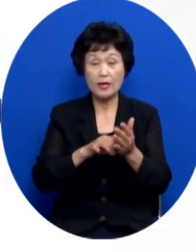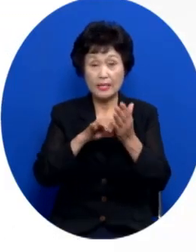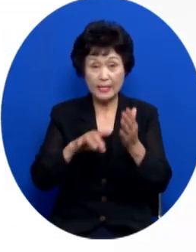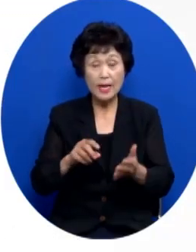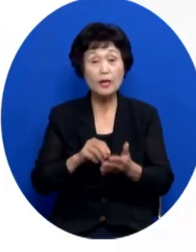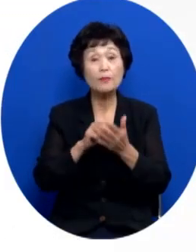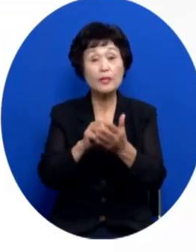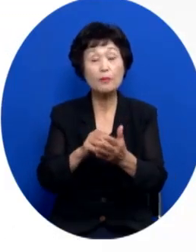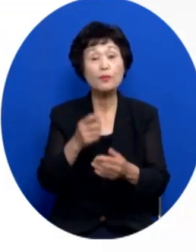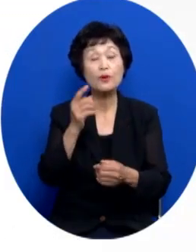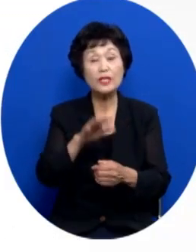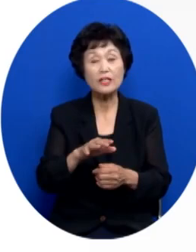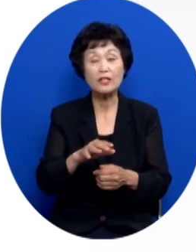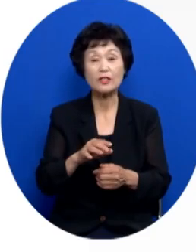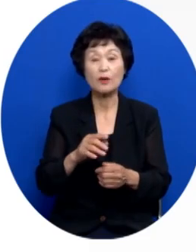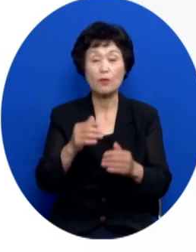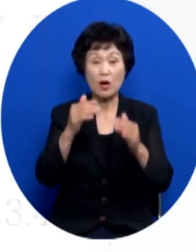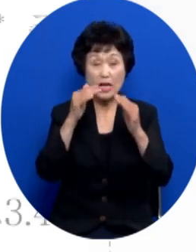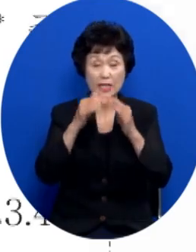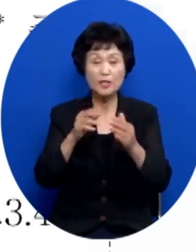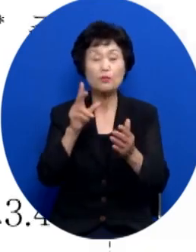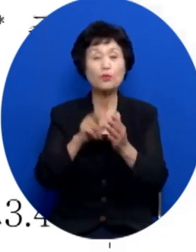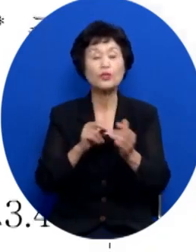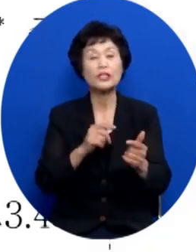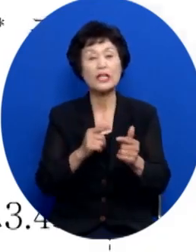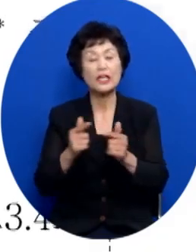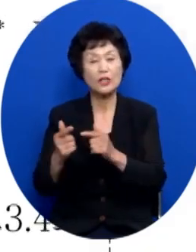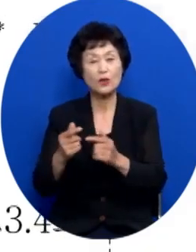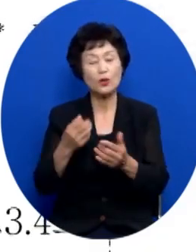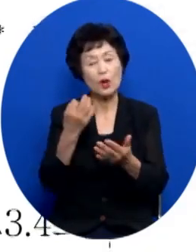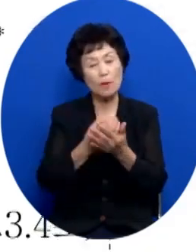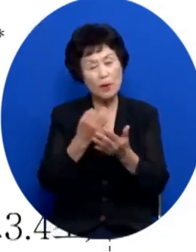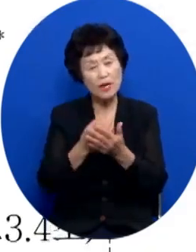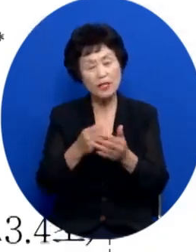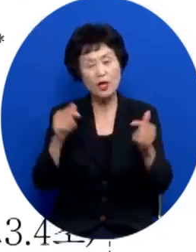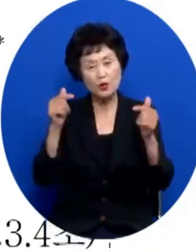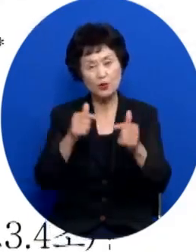감소 등 양도소득세가 줄면서 소득세가 전체적으로 감소했다고 설명했습니다.